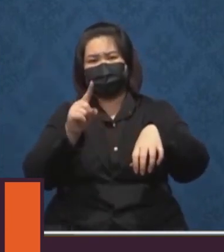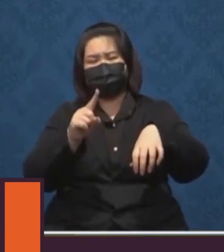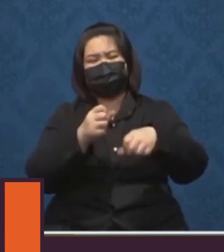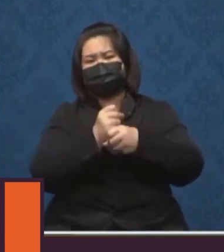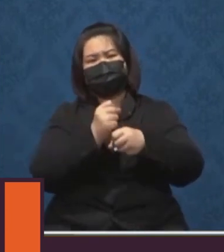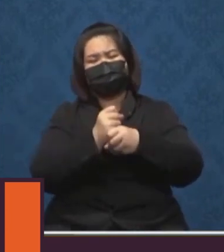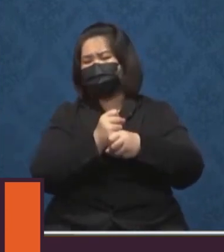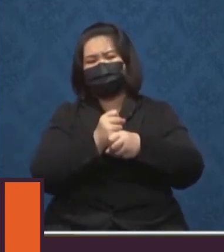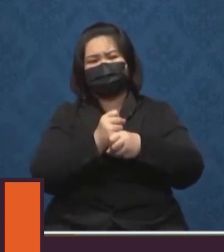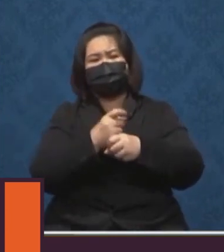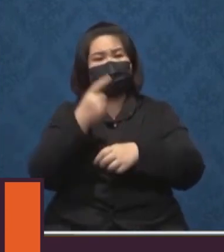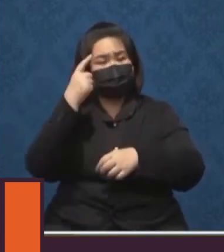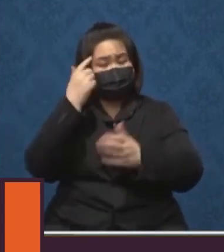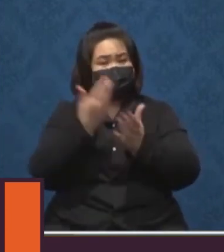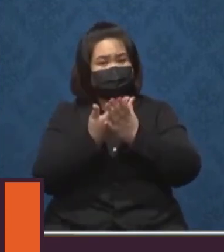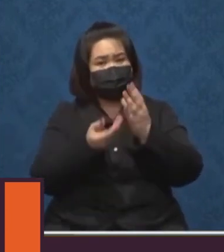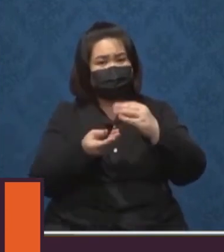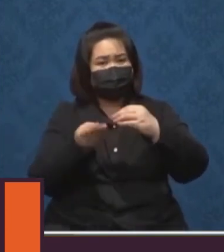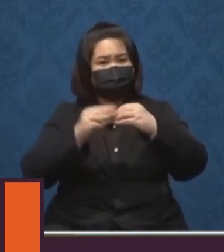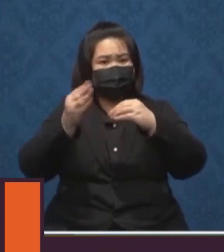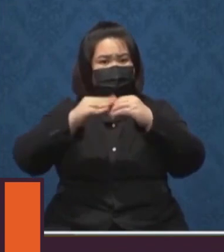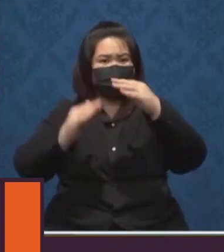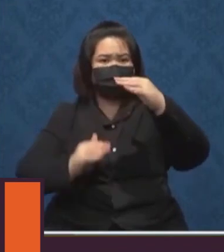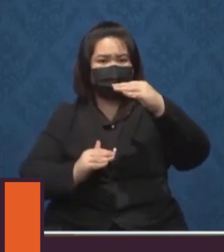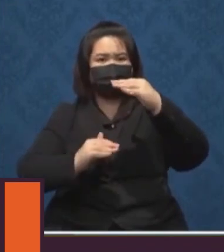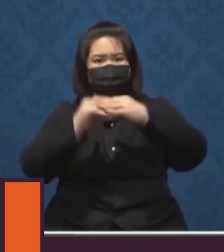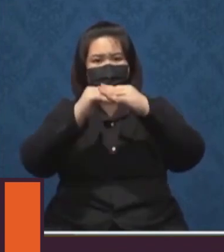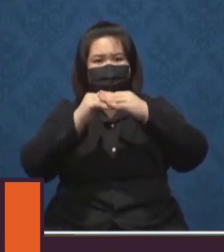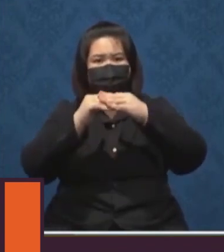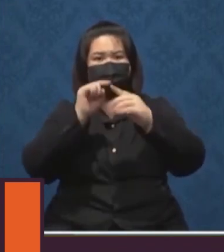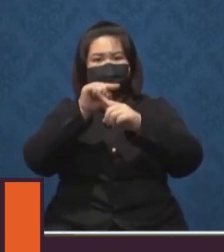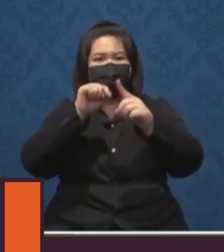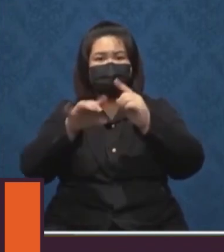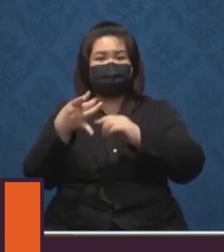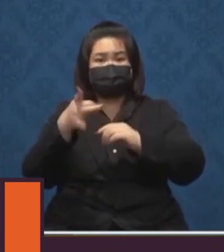คิดอัตราเงินเพิ่มจนถึงเพดานที่ร้อยละ18ต่อปี